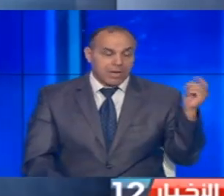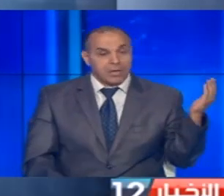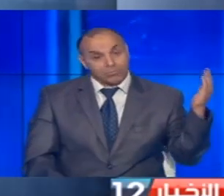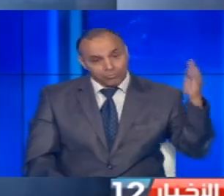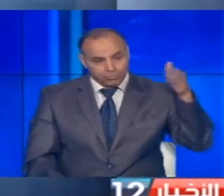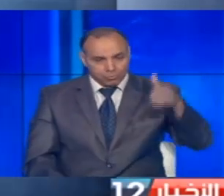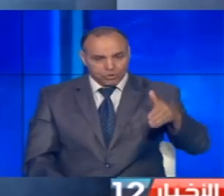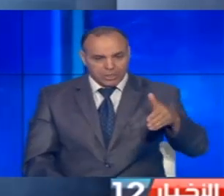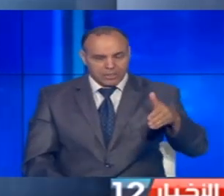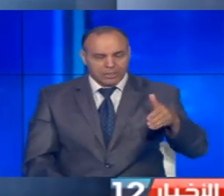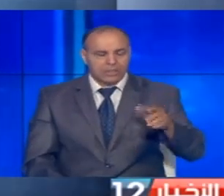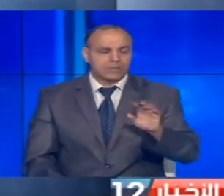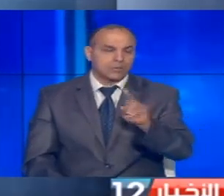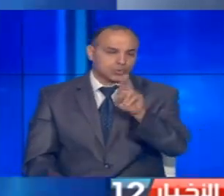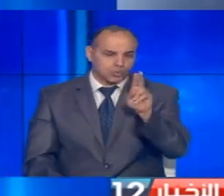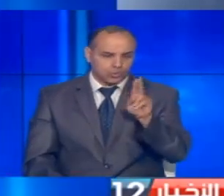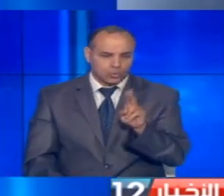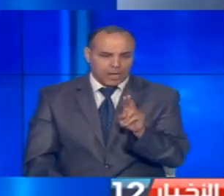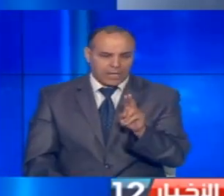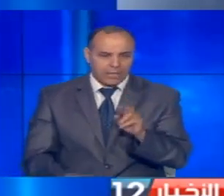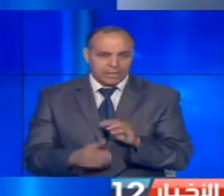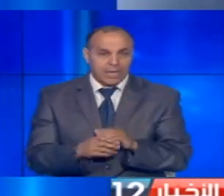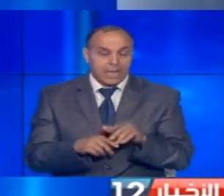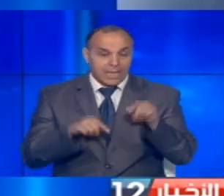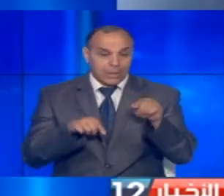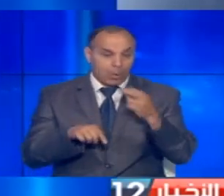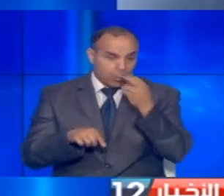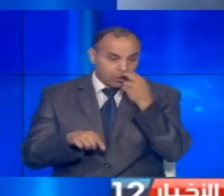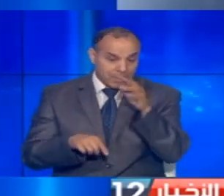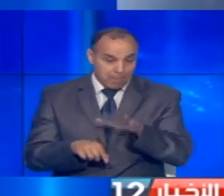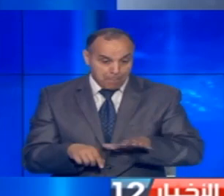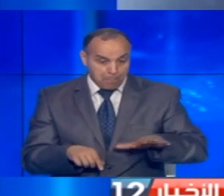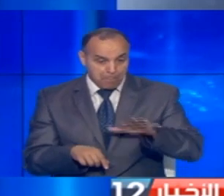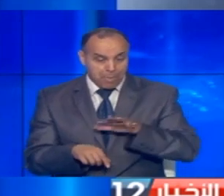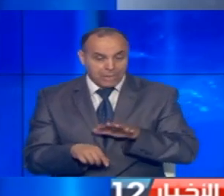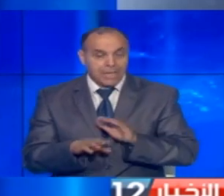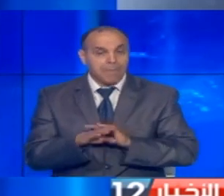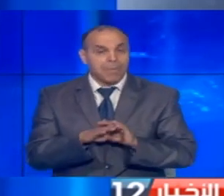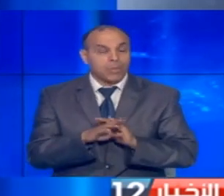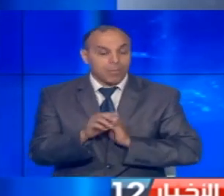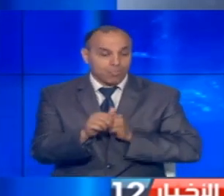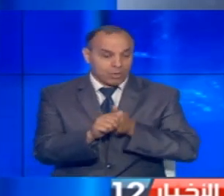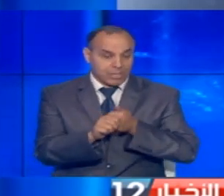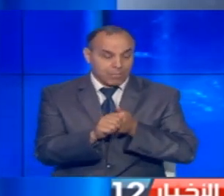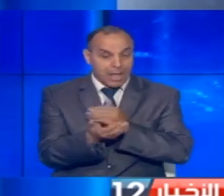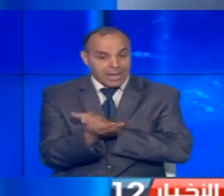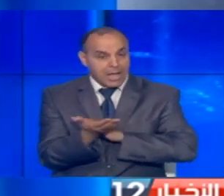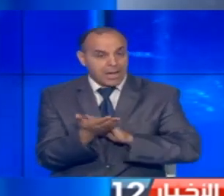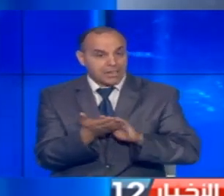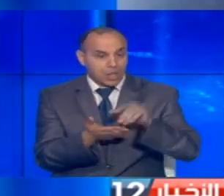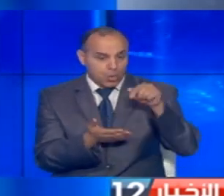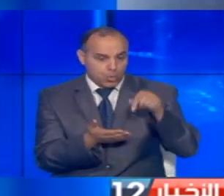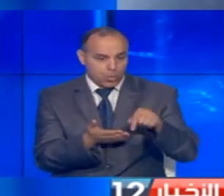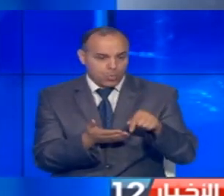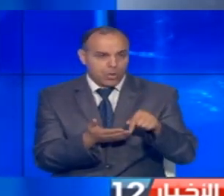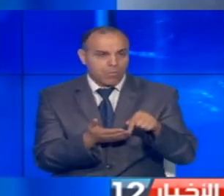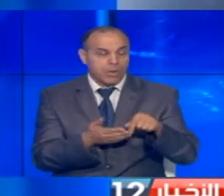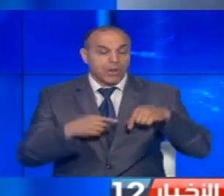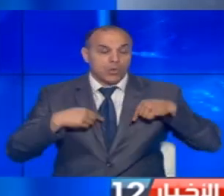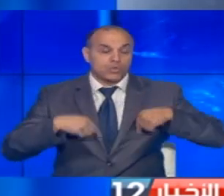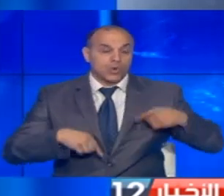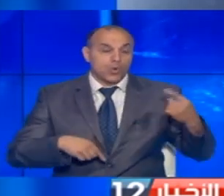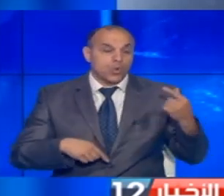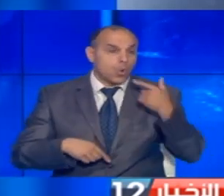إلى بالفعل يعني الوضع الأمني في المنطقة كان موضوع متابعات ميدانية اليوم كذلك لرئيس